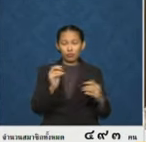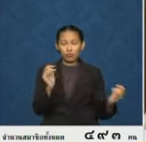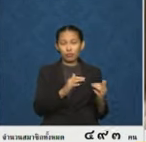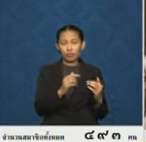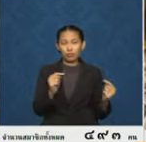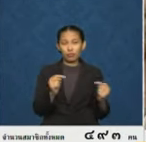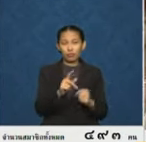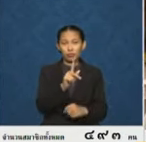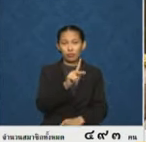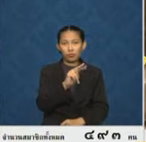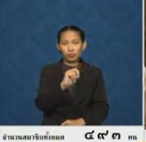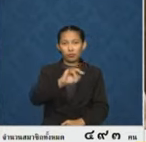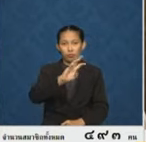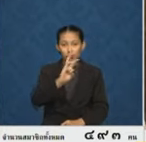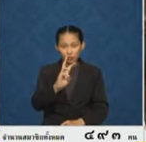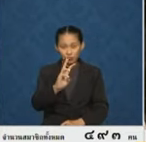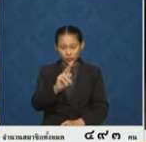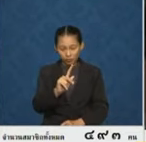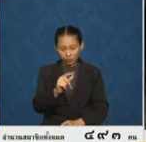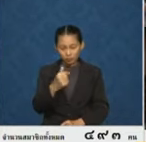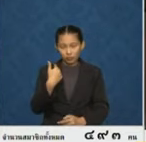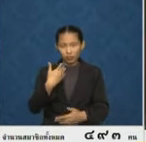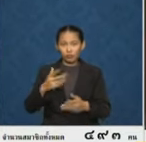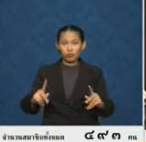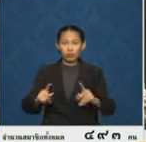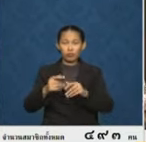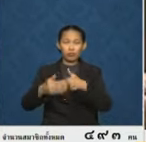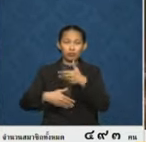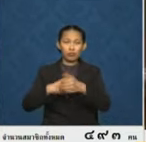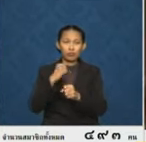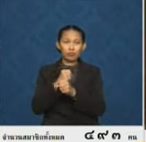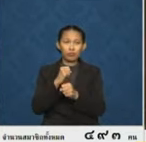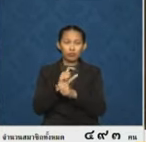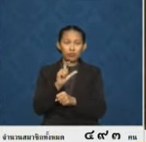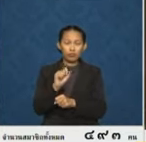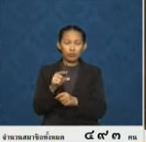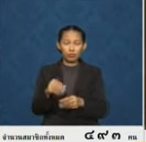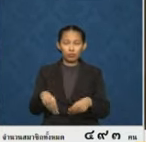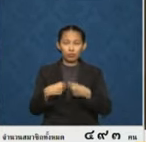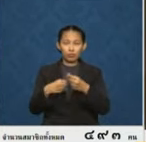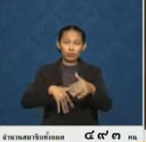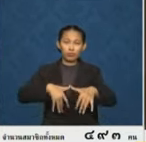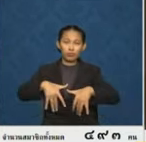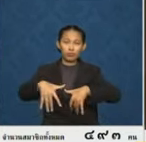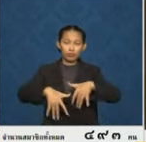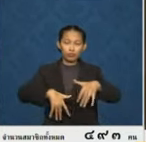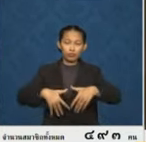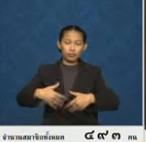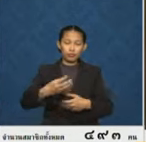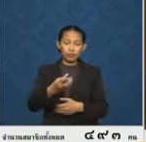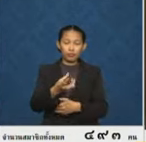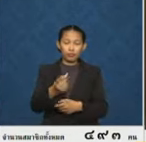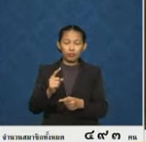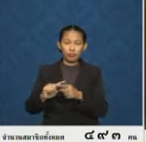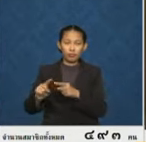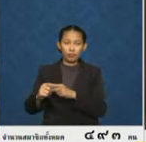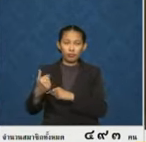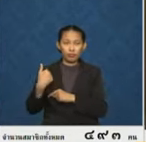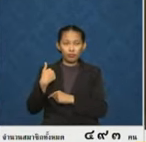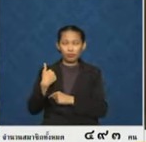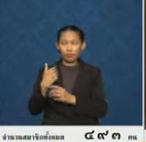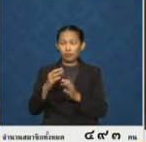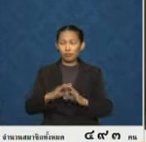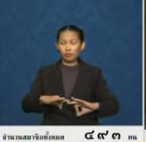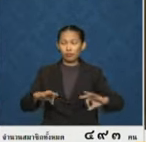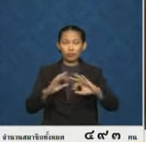กนขและกระทรวงพาณิชย์นะครับว่าให้เร่งดำเนินการให้กับพี่น้องเกษตรกรผู้ปลูกข้าวด้วยโดยเฉพาะอย่างยิ่งนะ